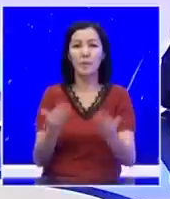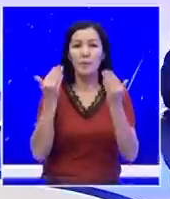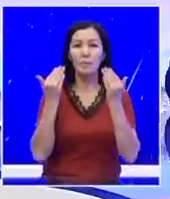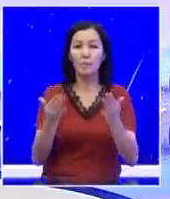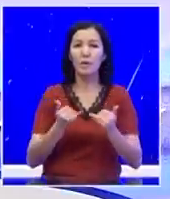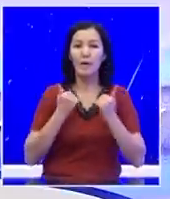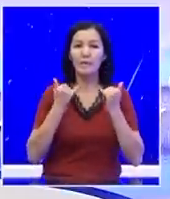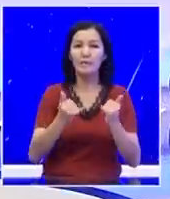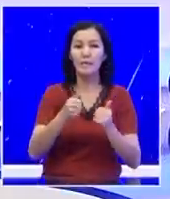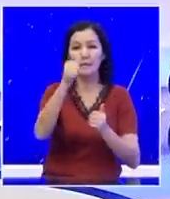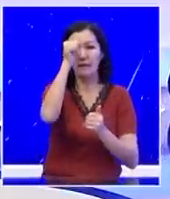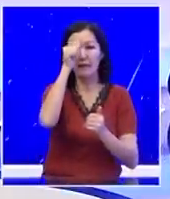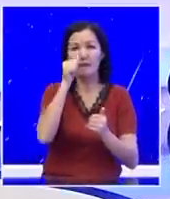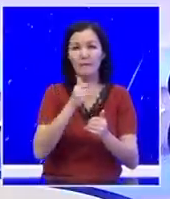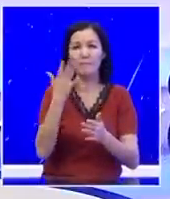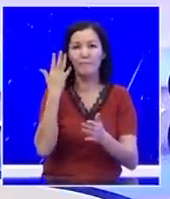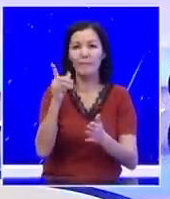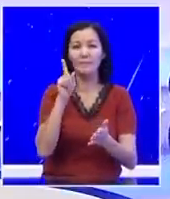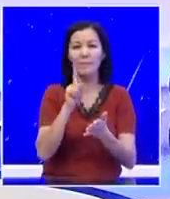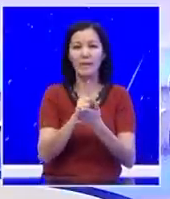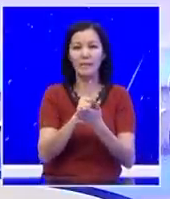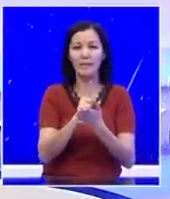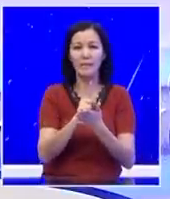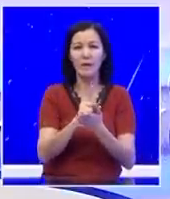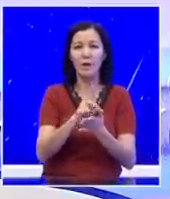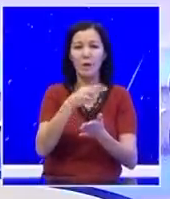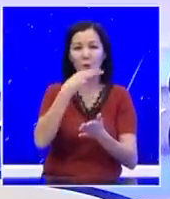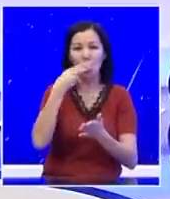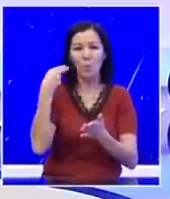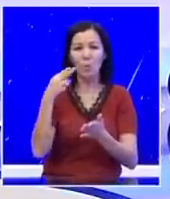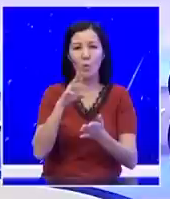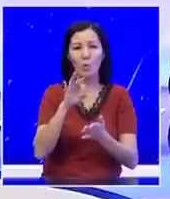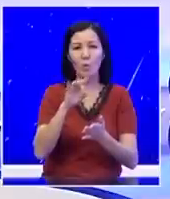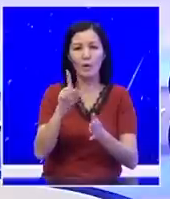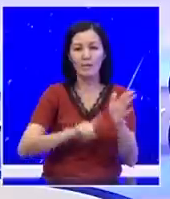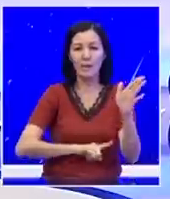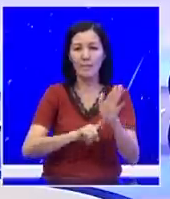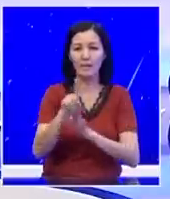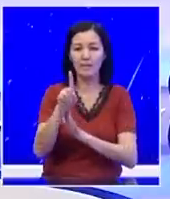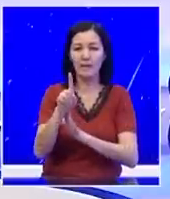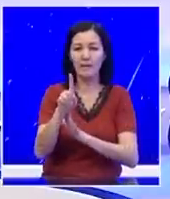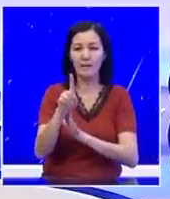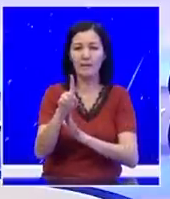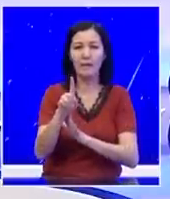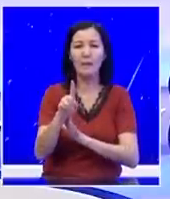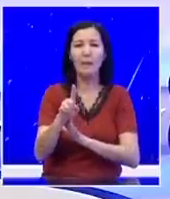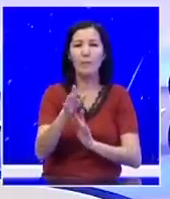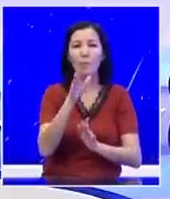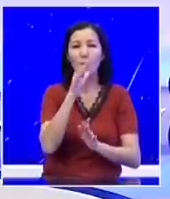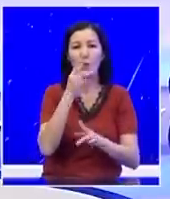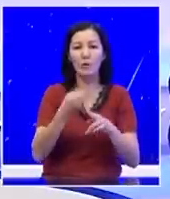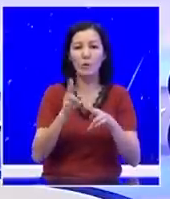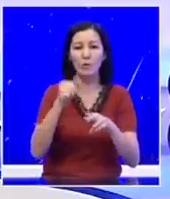Бүгін мұсылмандардың 5 парызының бірі саналатын ораза басталды. Мыңайдан да қайырлы бір түні бар, бұл мезгілдің осы